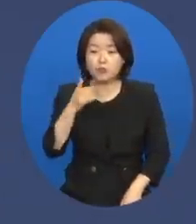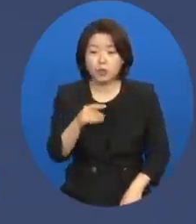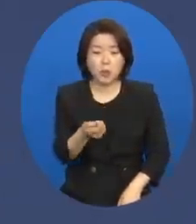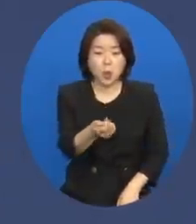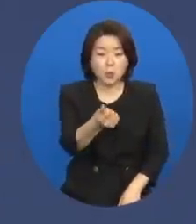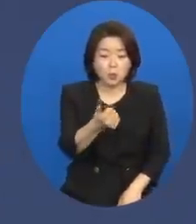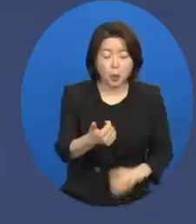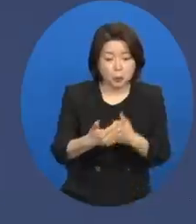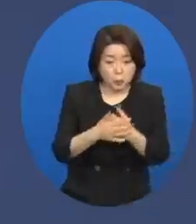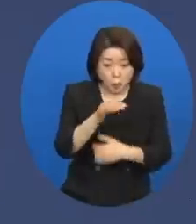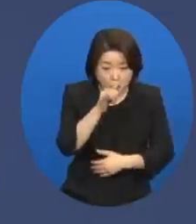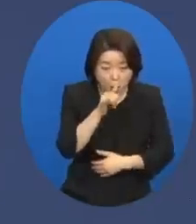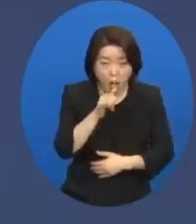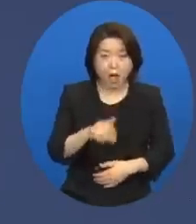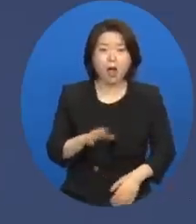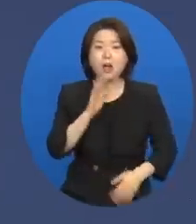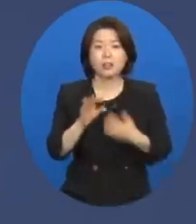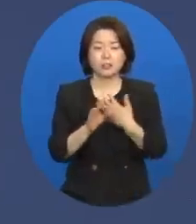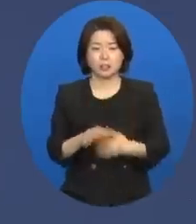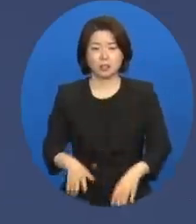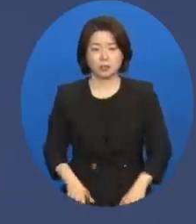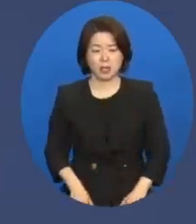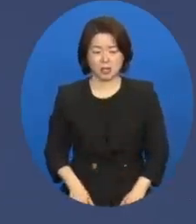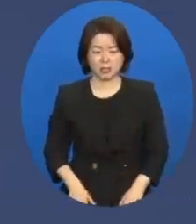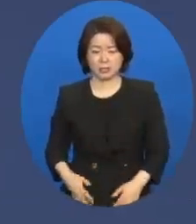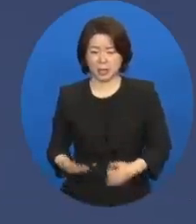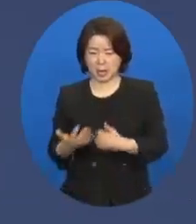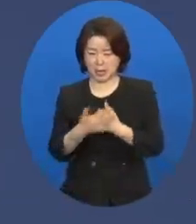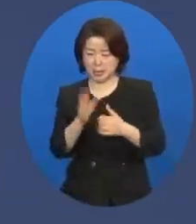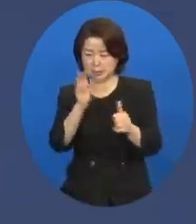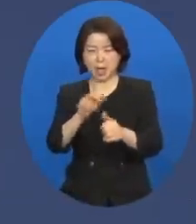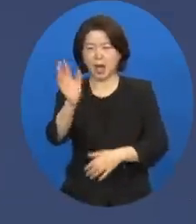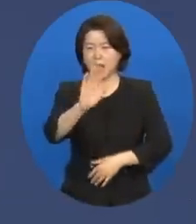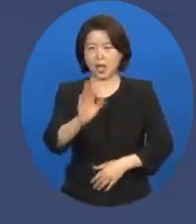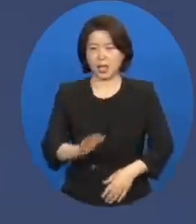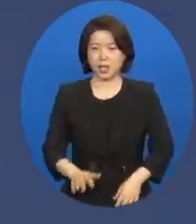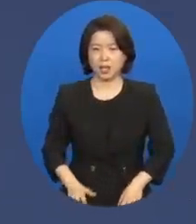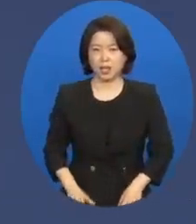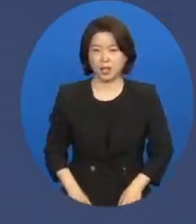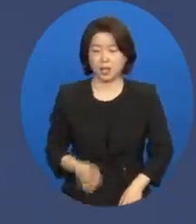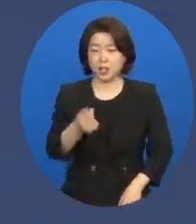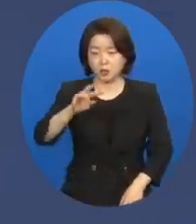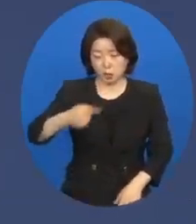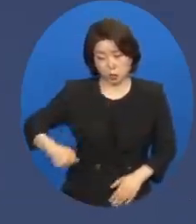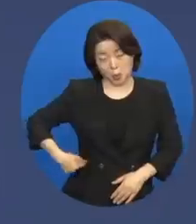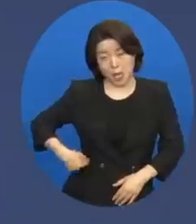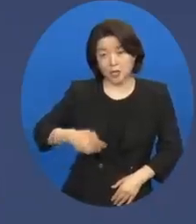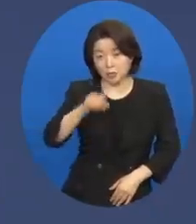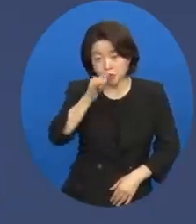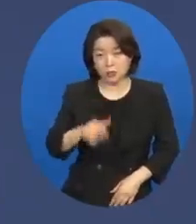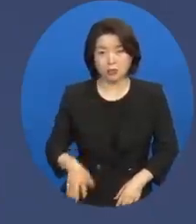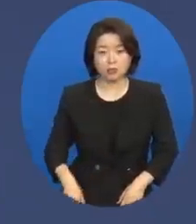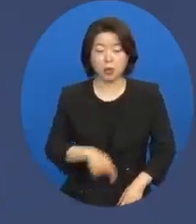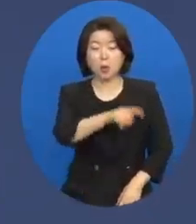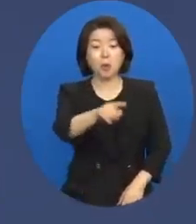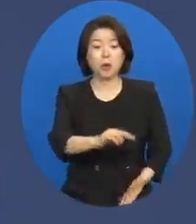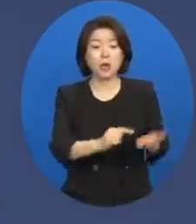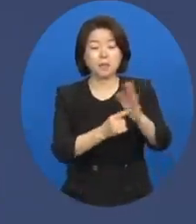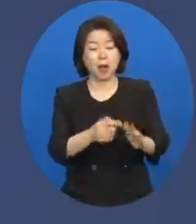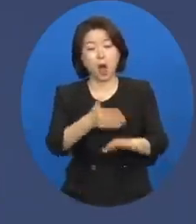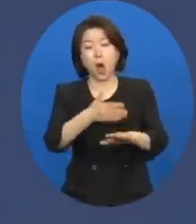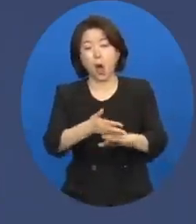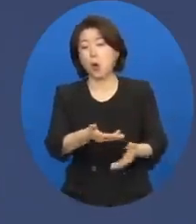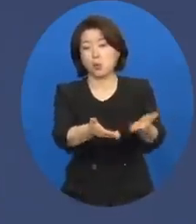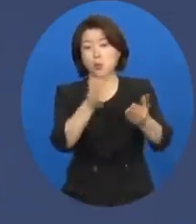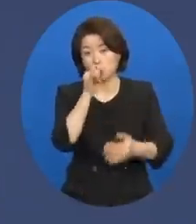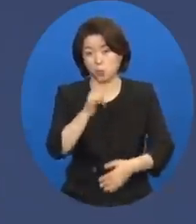조그마한 도움을 받아도요 아주 배은망덕한 인간 아닌 다음에는 최소한의 양심이 다들 거기에 고맙다고